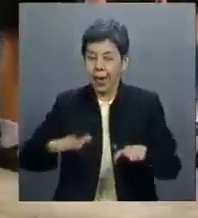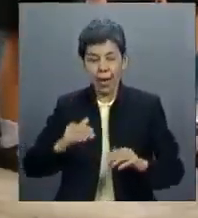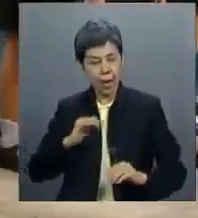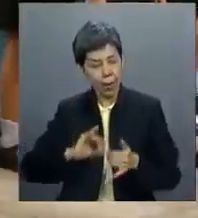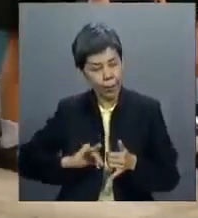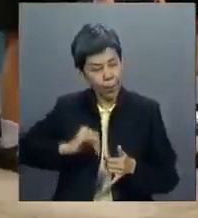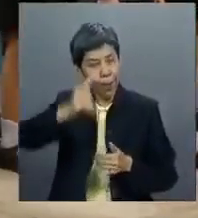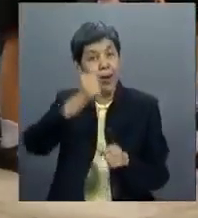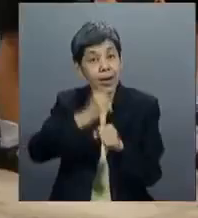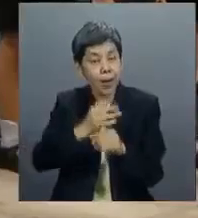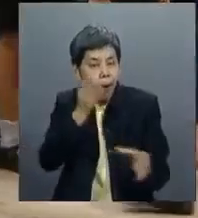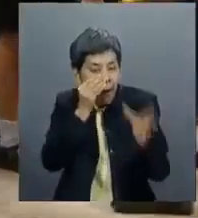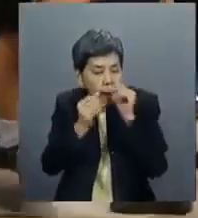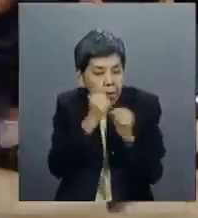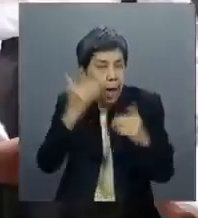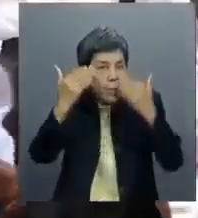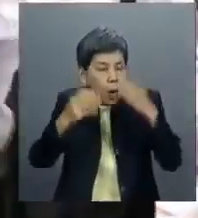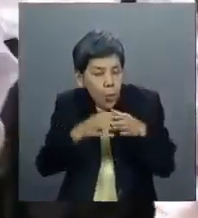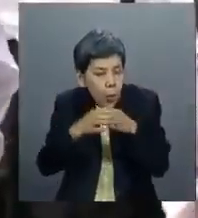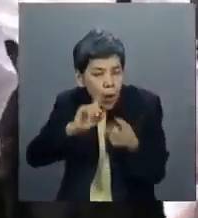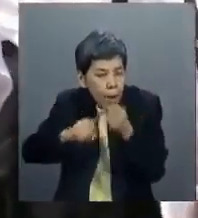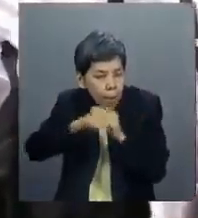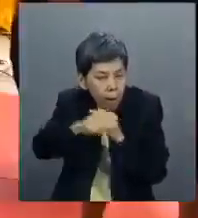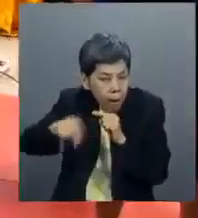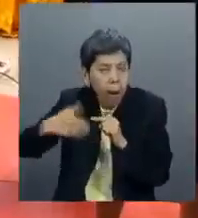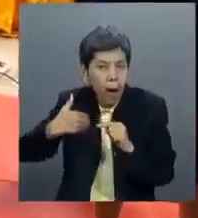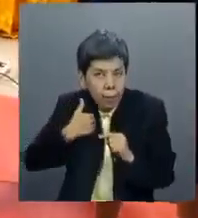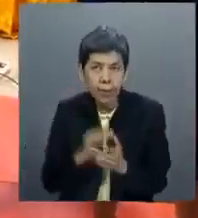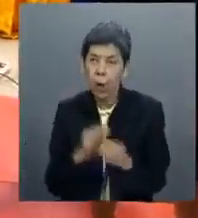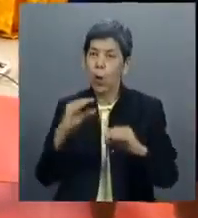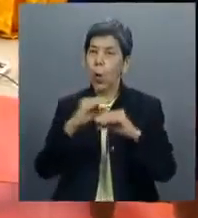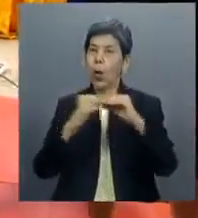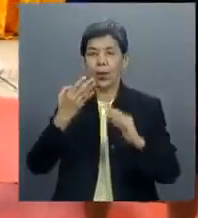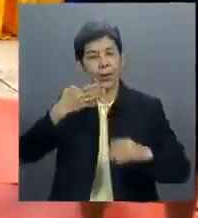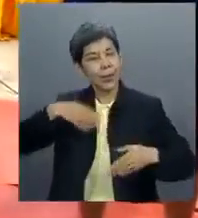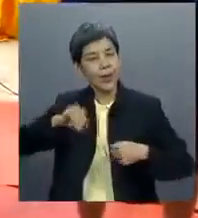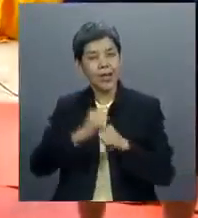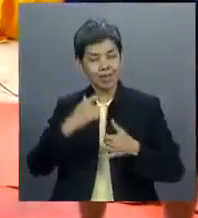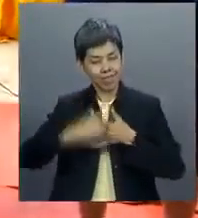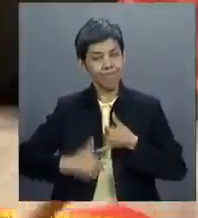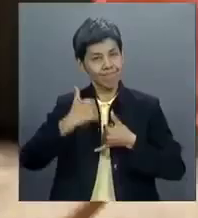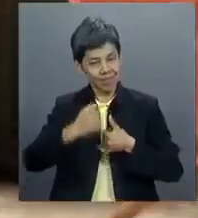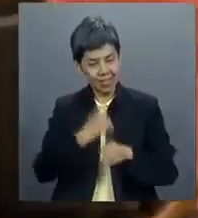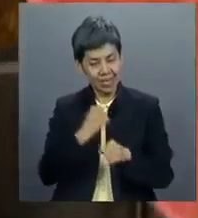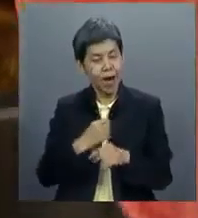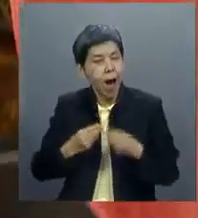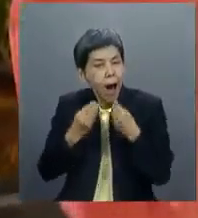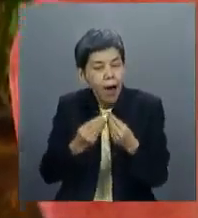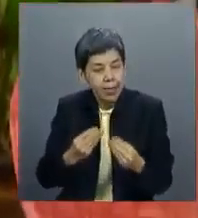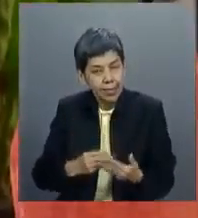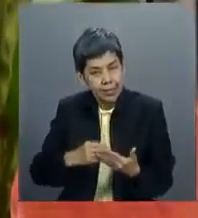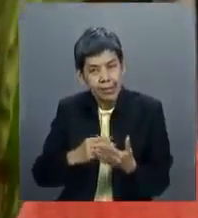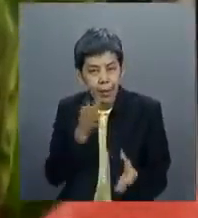นาตนเองเรียนรู้การทำกิจกรรมร่วมกับเพื่อนต่างชุมชนในโครงการนาฏศิลป์สร้างคนหวังสร้างแรงบันดาลใจให้กับเ